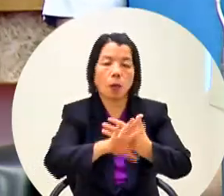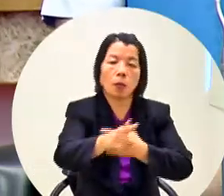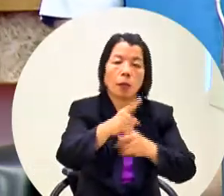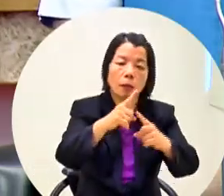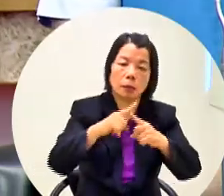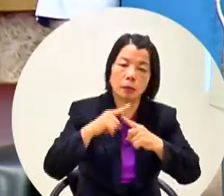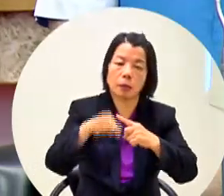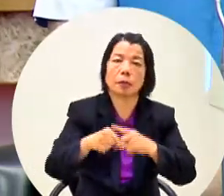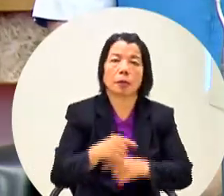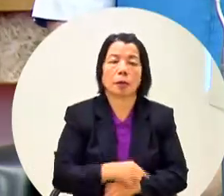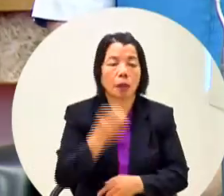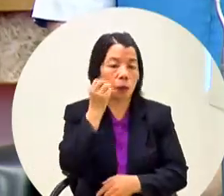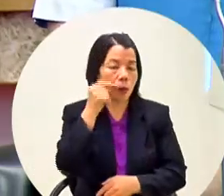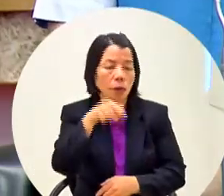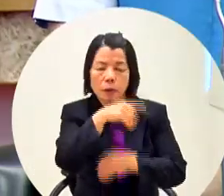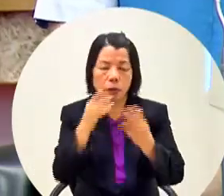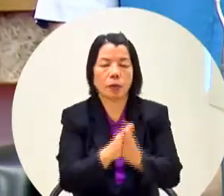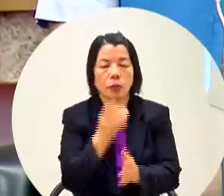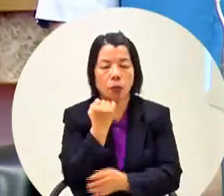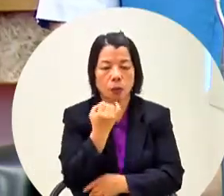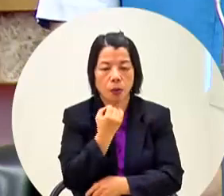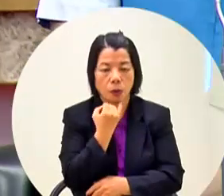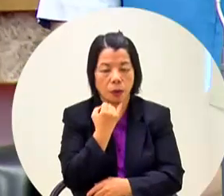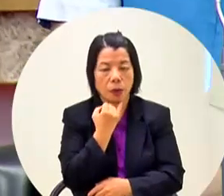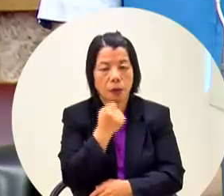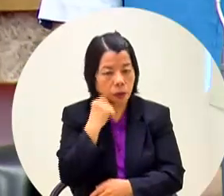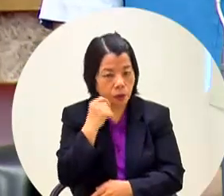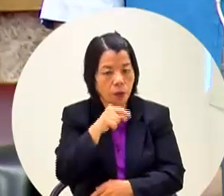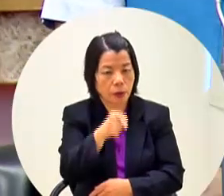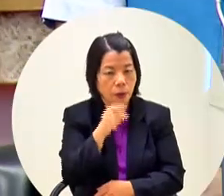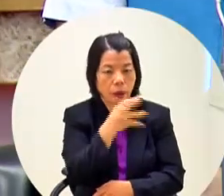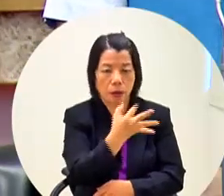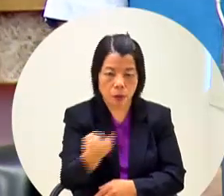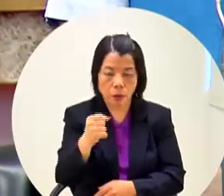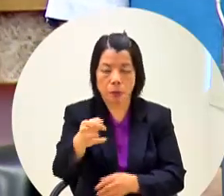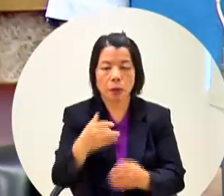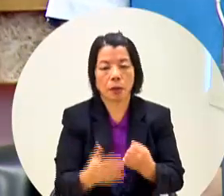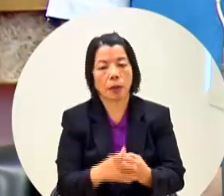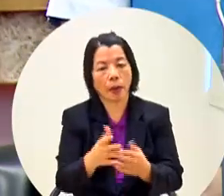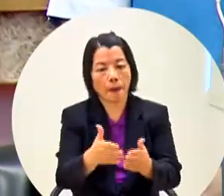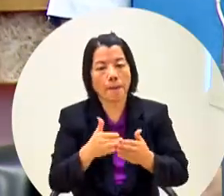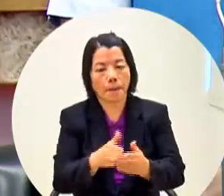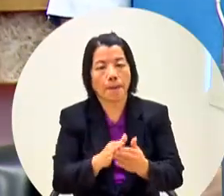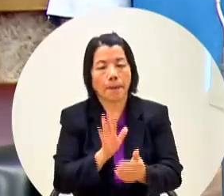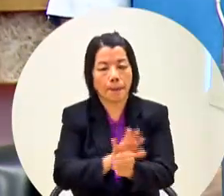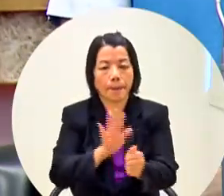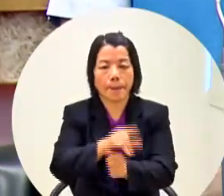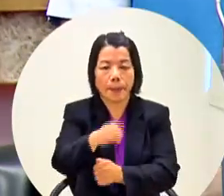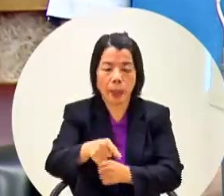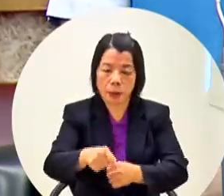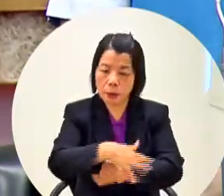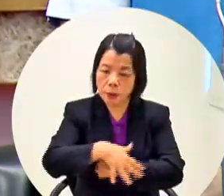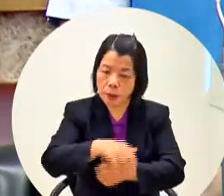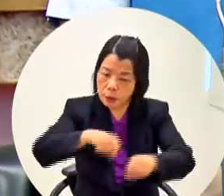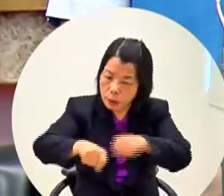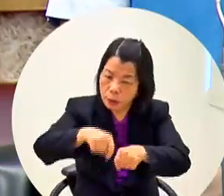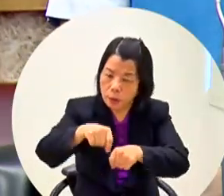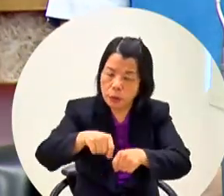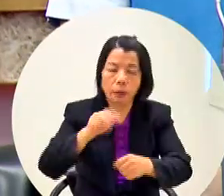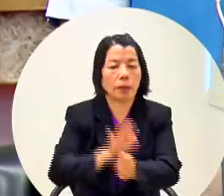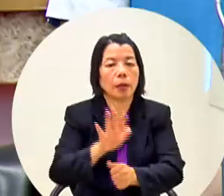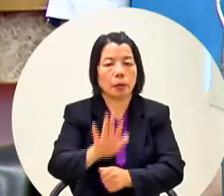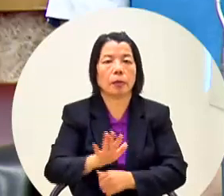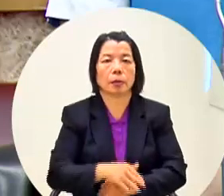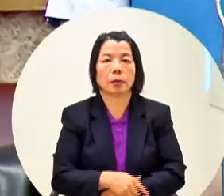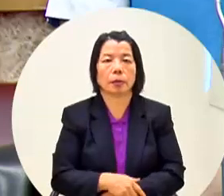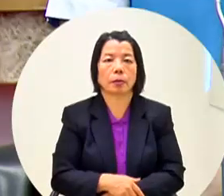光，他很乐意买这个点数，那就会支撑这个系统可以对高雄地方经济的一个再循环。